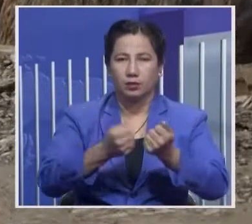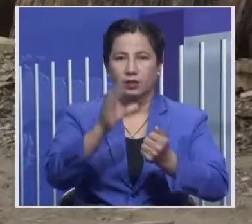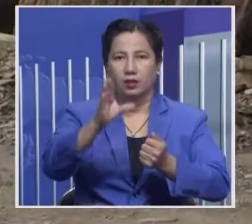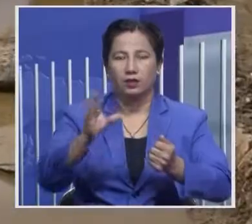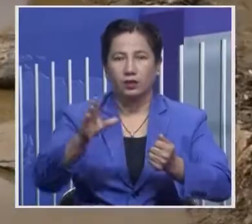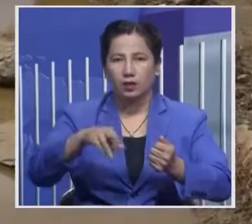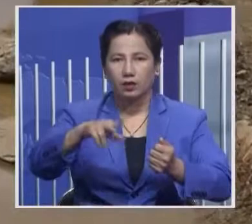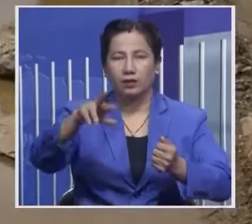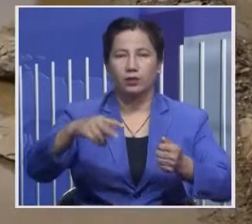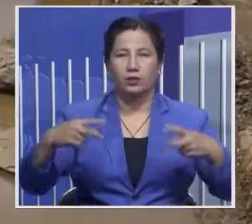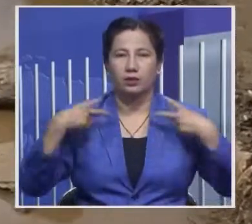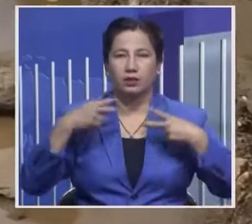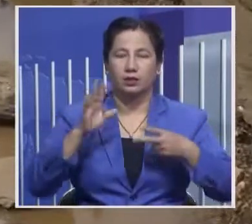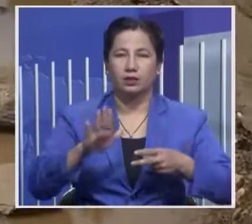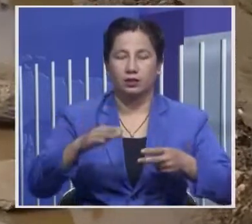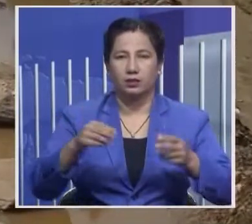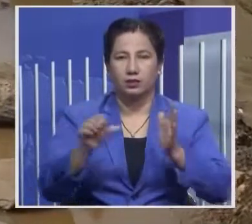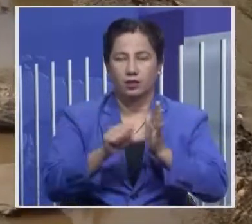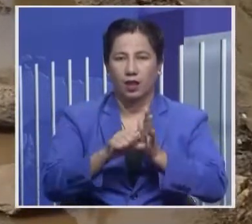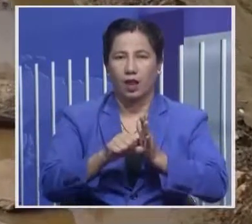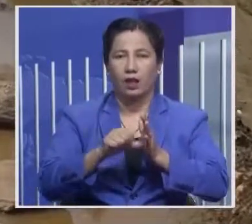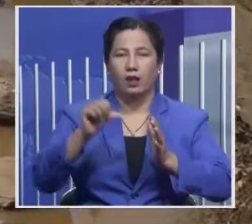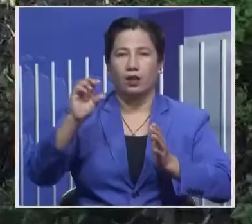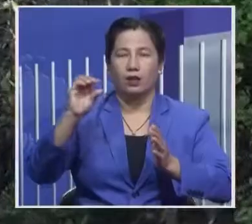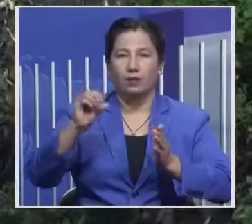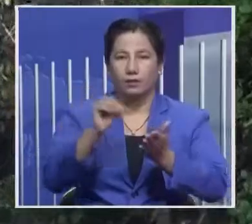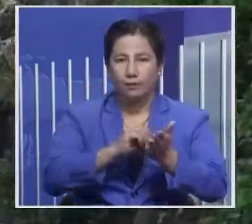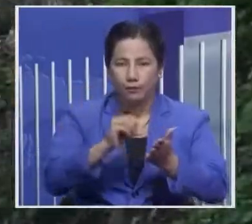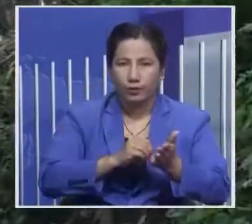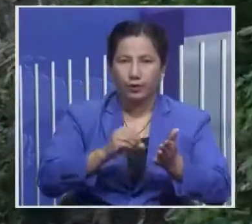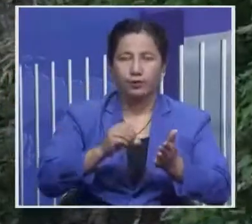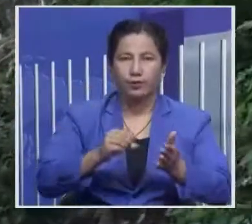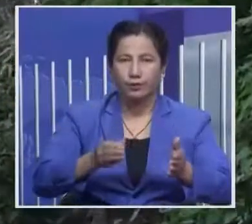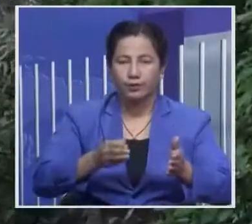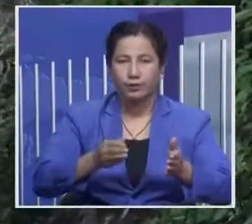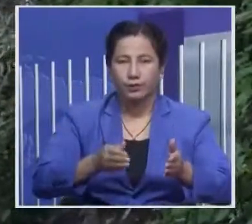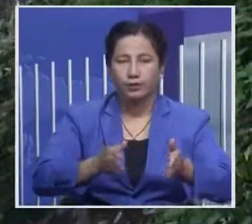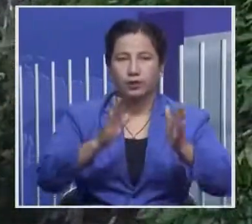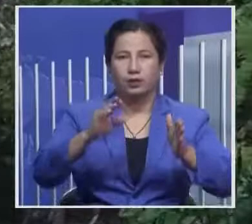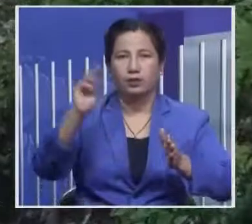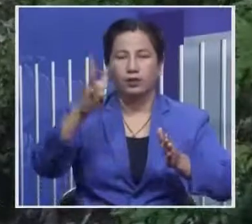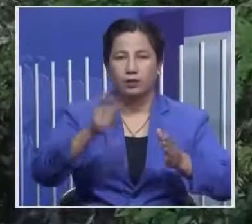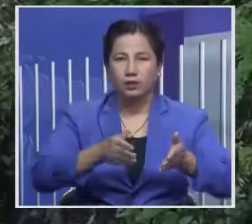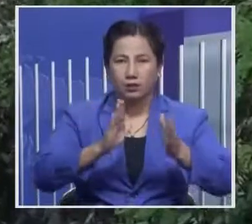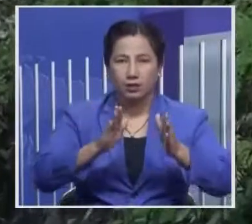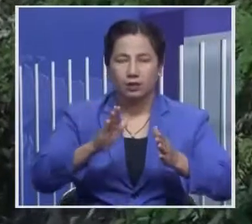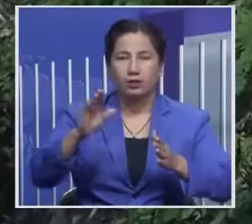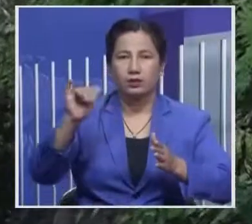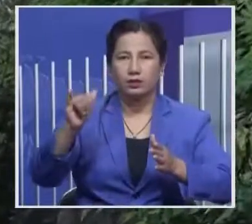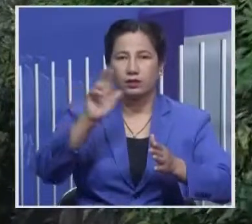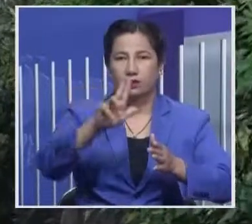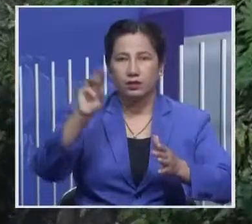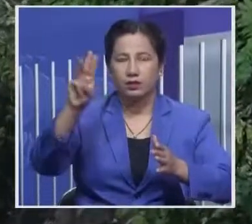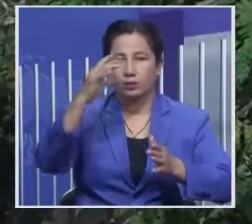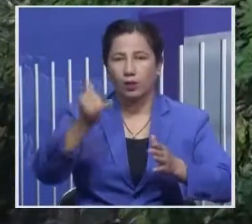पैदल हिँड्नुपर्ने बाध्यता छ। जिल्लाको पोखरा बेलापुर सडक, बगरकोट रूपाल सडक, ढिमौला